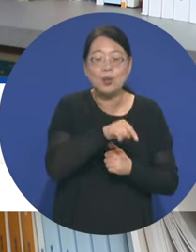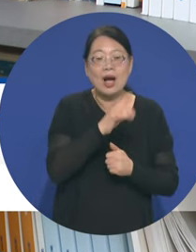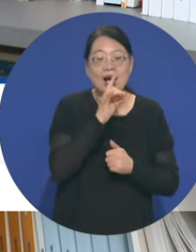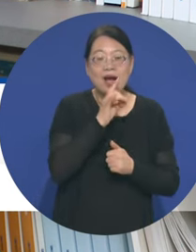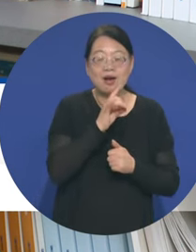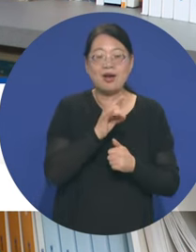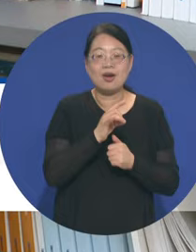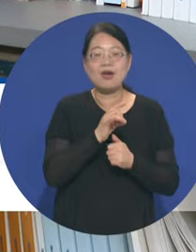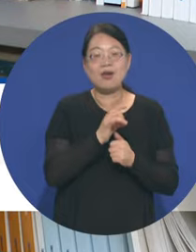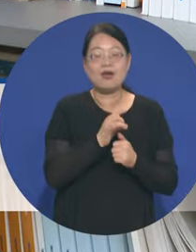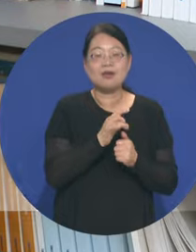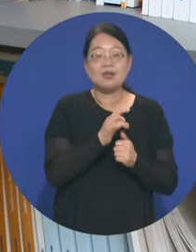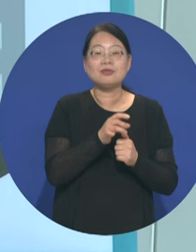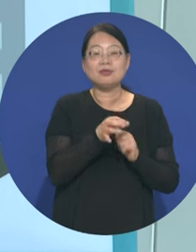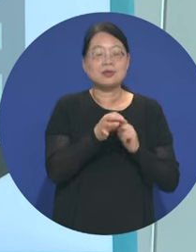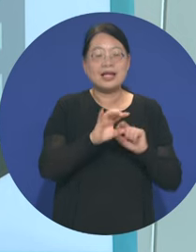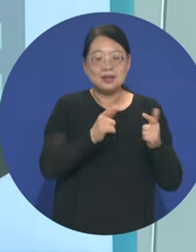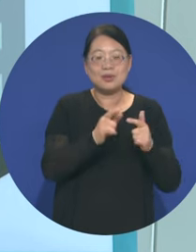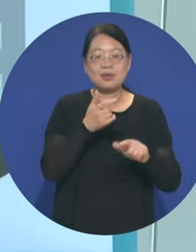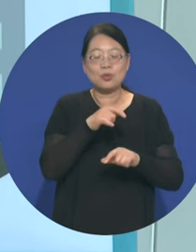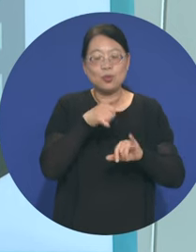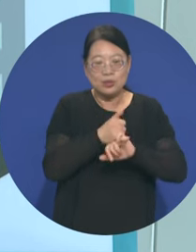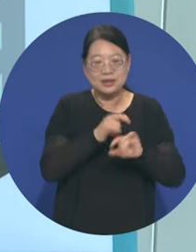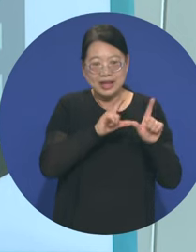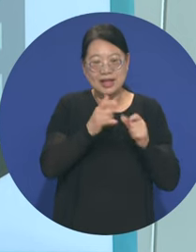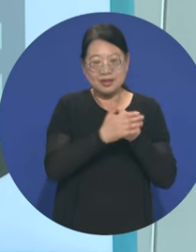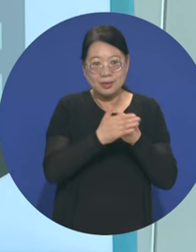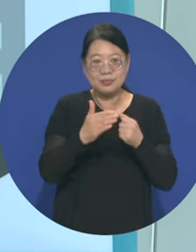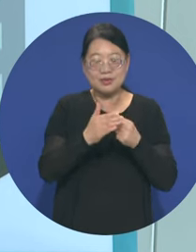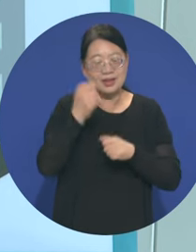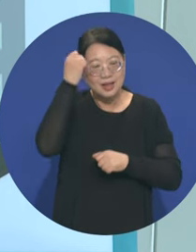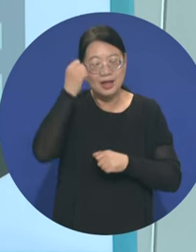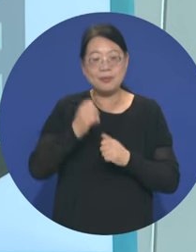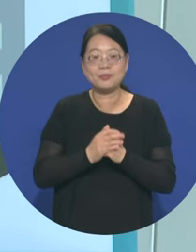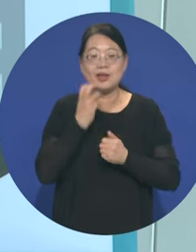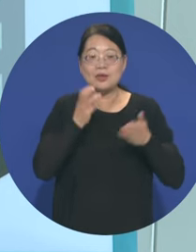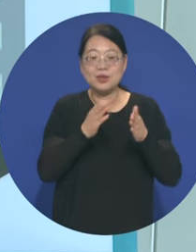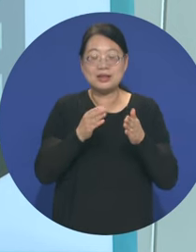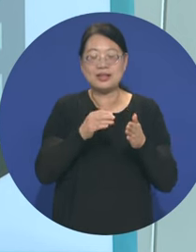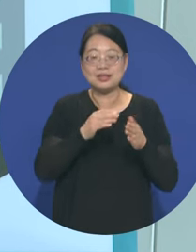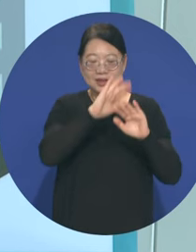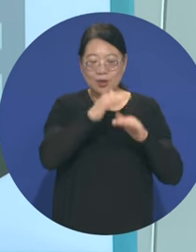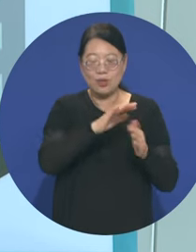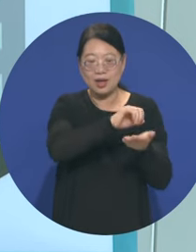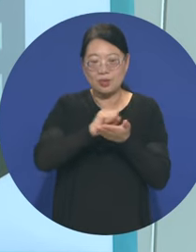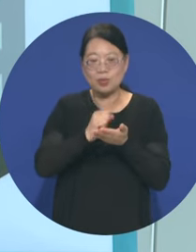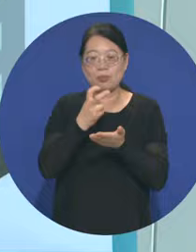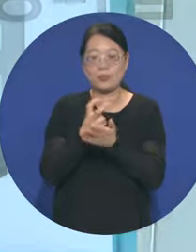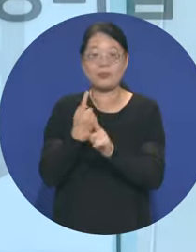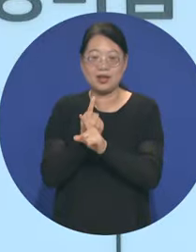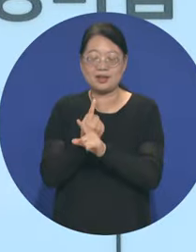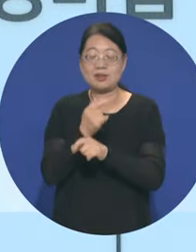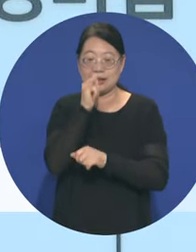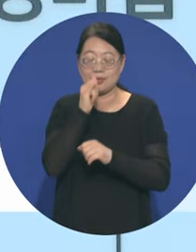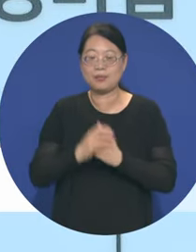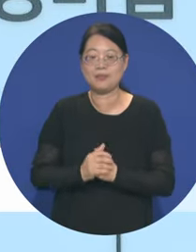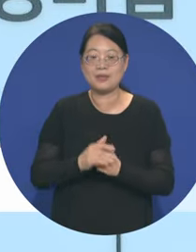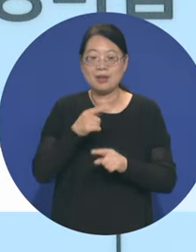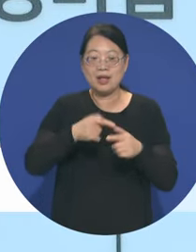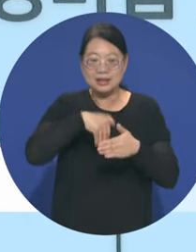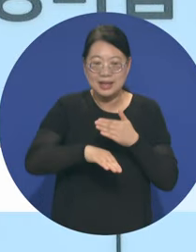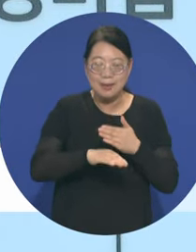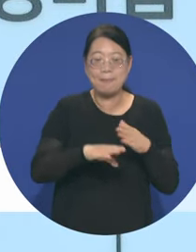살기 때문에 거기 살아야 되는 이유가 있어서 경기도는 이점을 염두해 두고 법개정을 추진한다는 것이 특징입니다